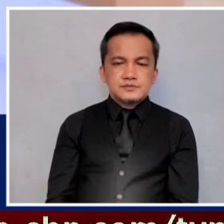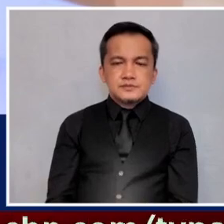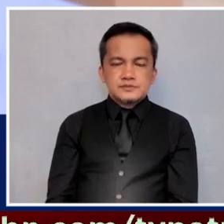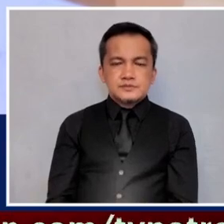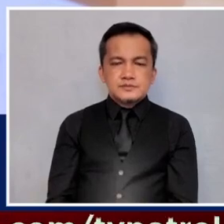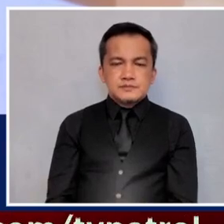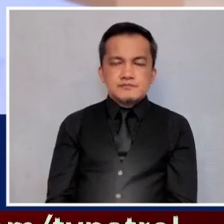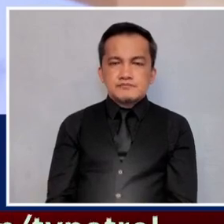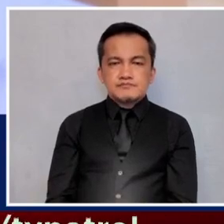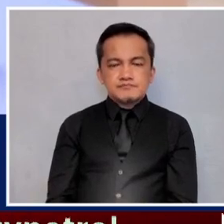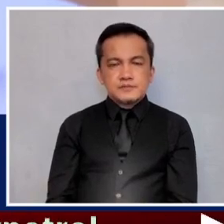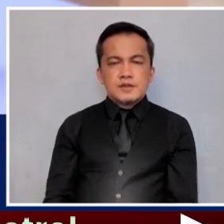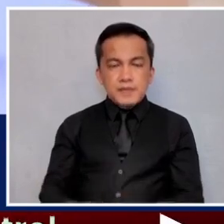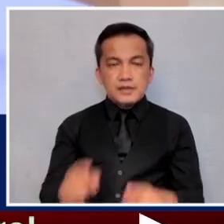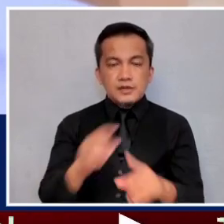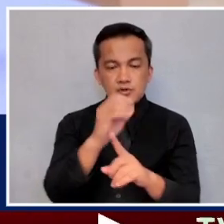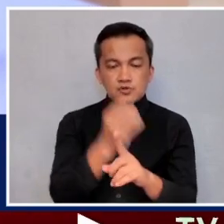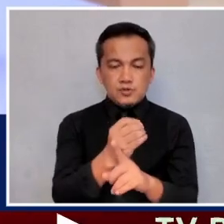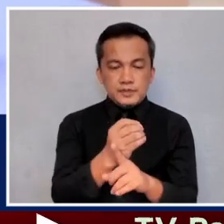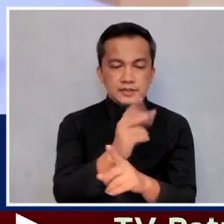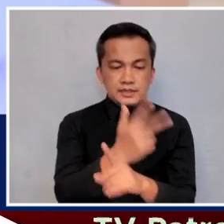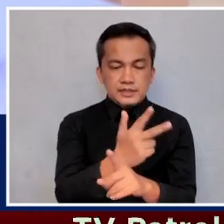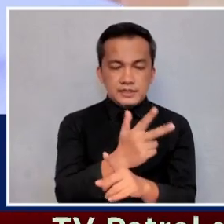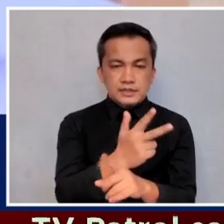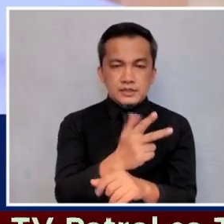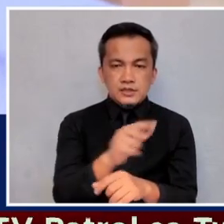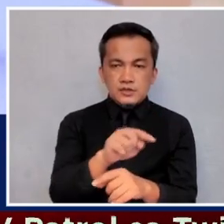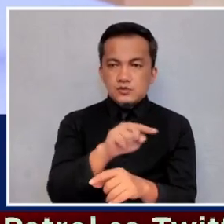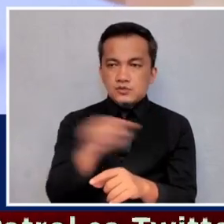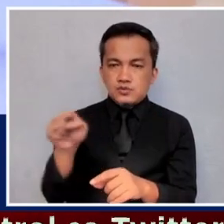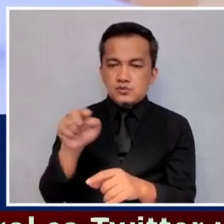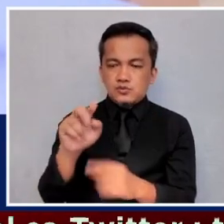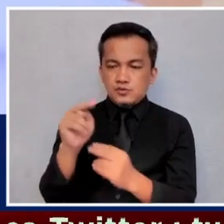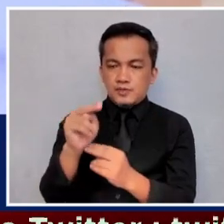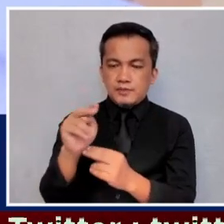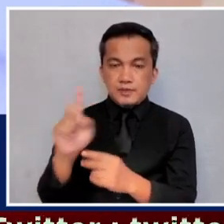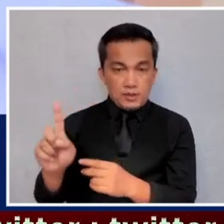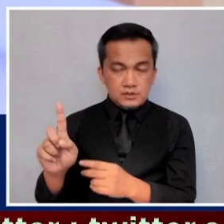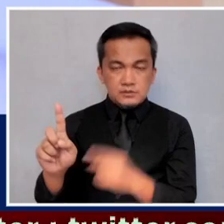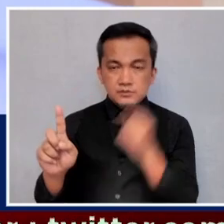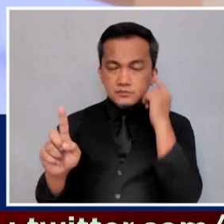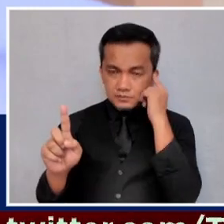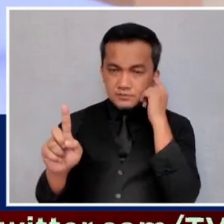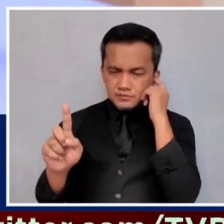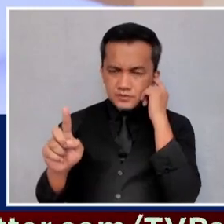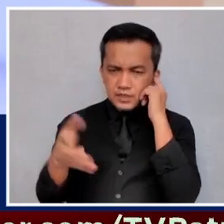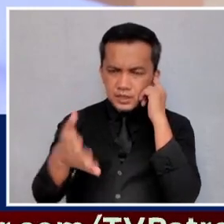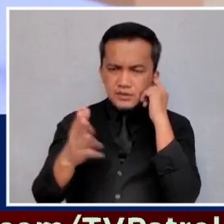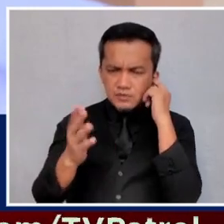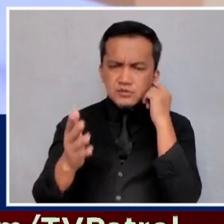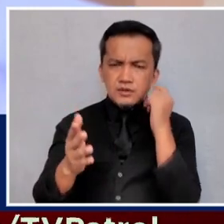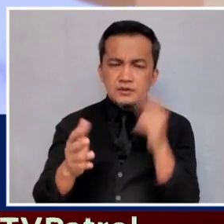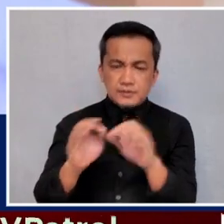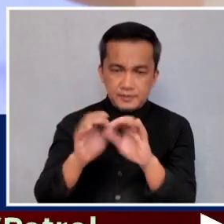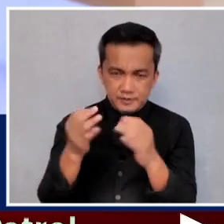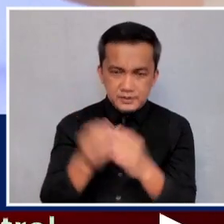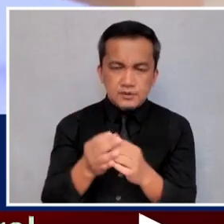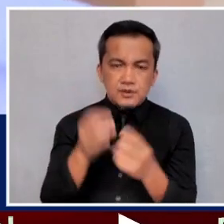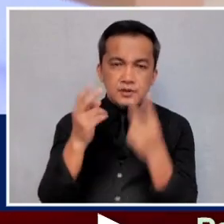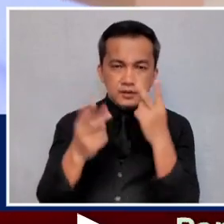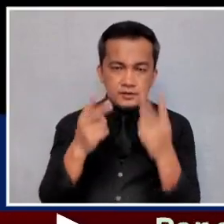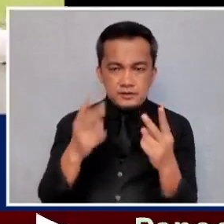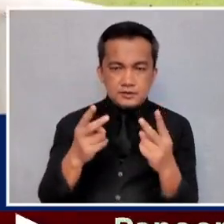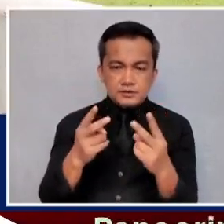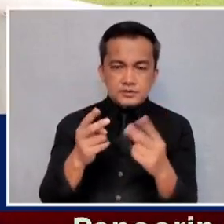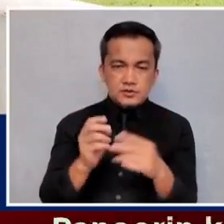simula October 30 hanggang November 1, papayagan namin yung mga pamilya na makadalaw